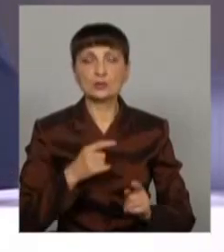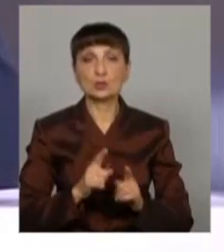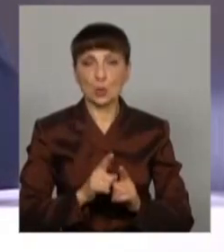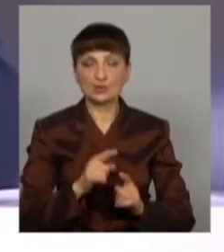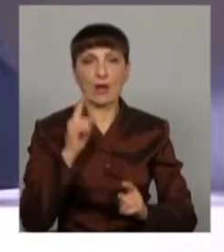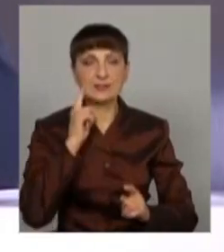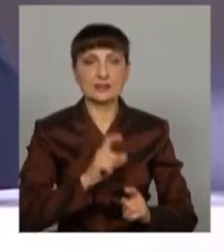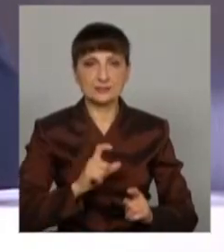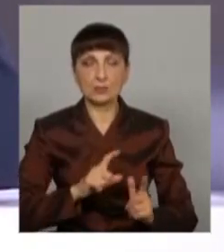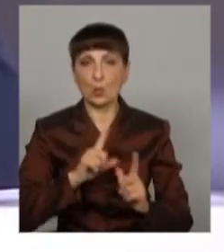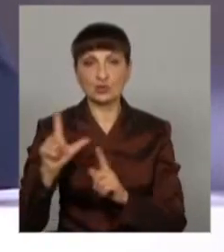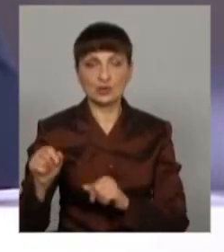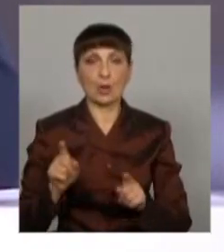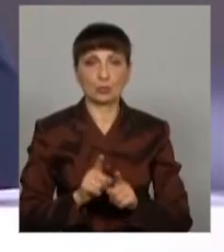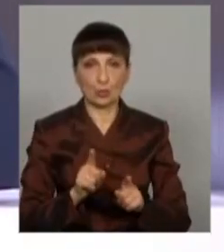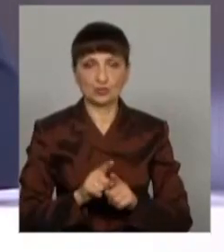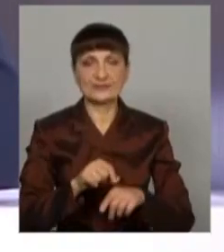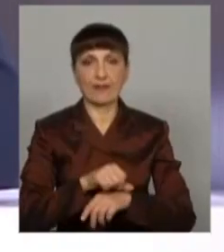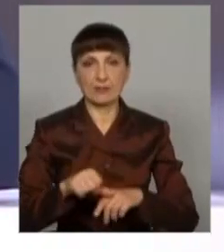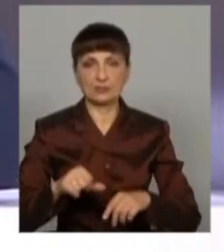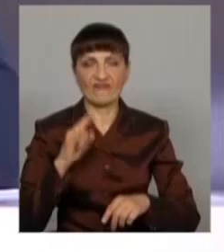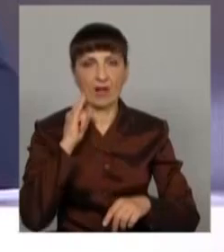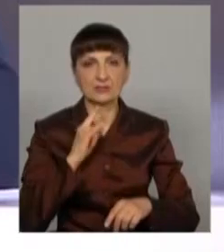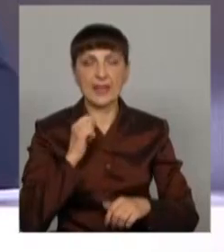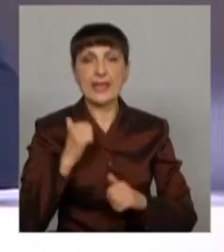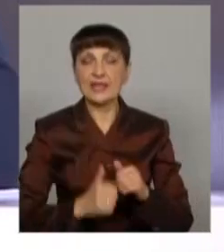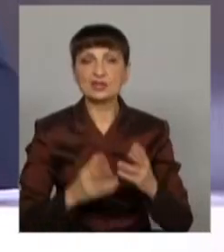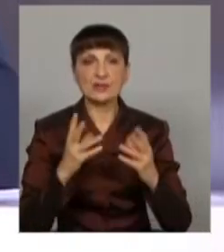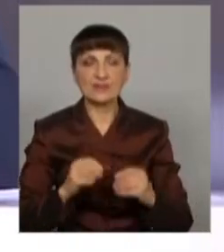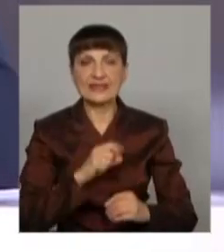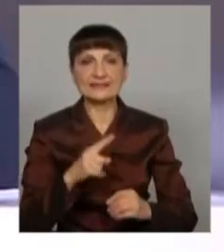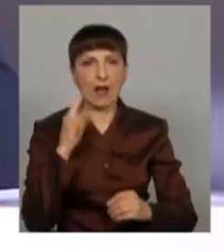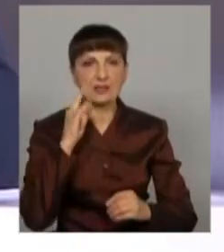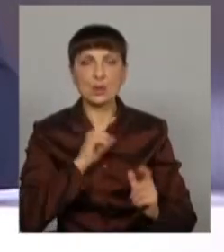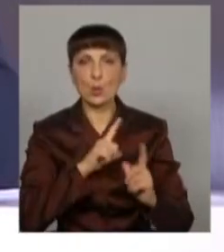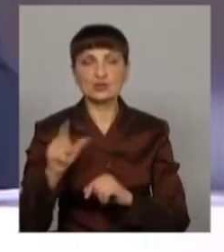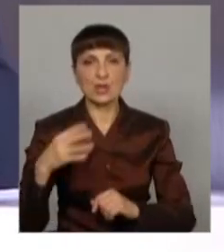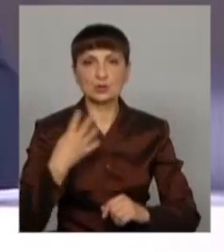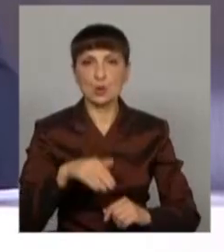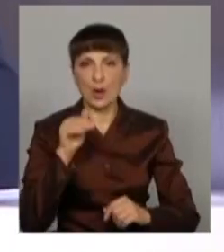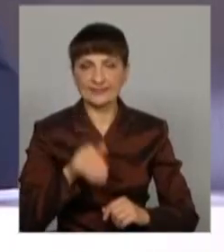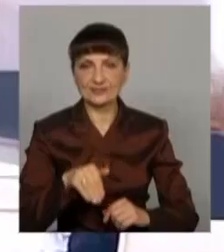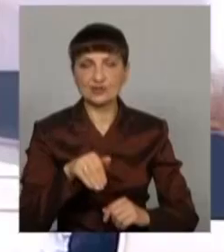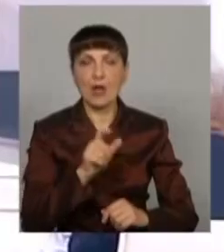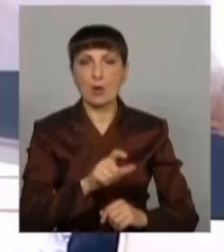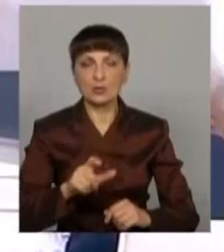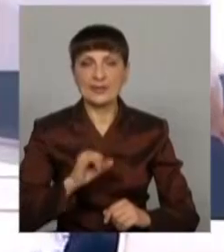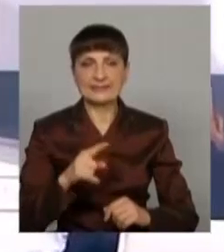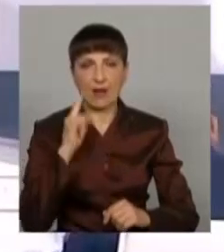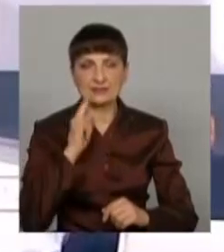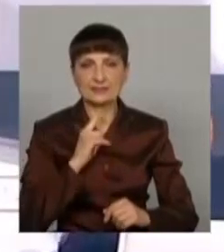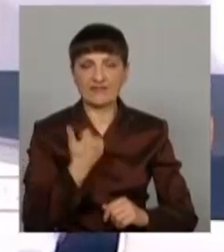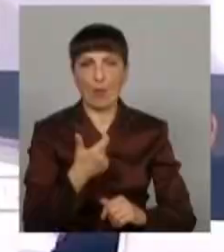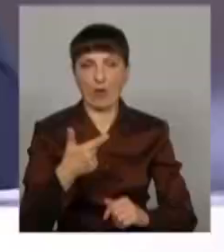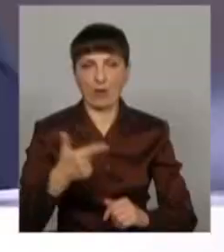граждане активно выезжают ежедневно с Казахстан граждан 40 тысяч граждан Казахстана выезжают